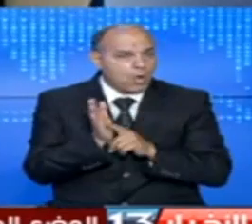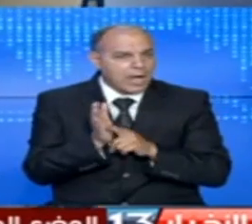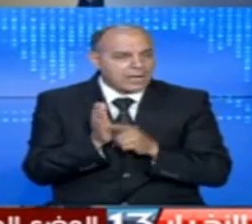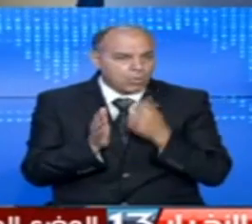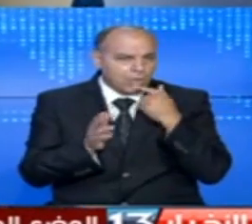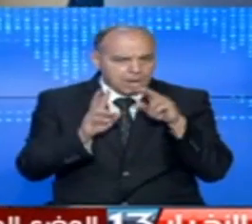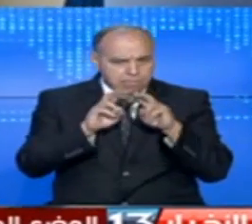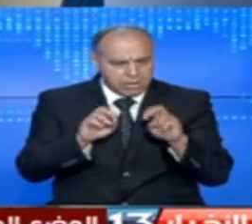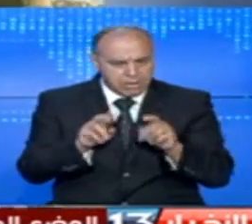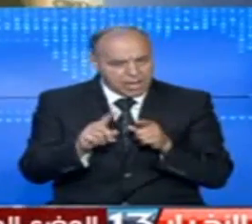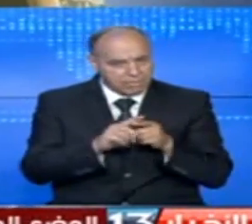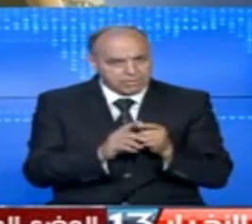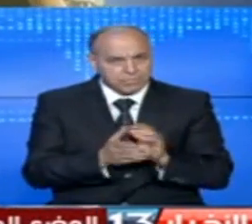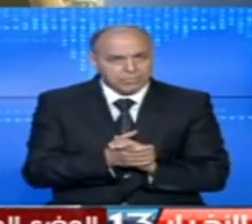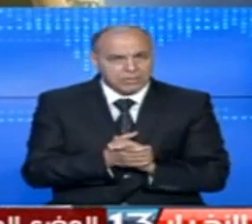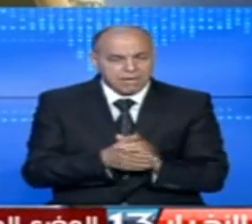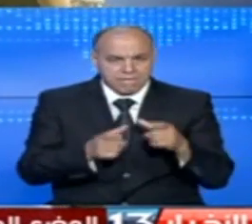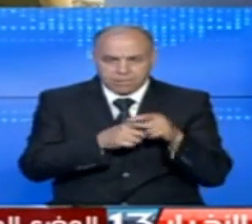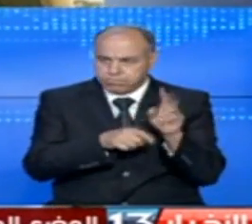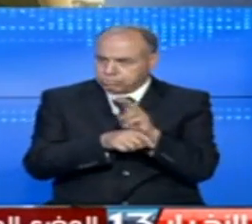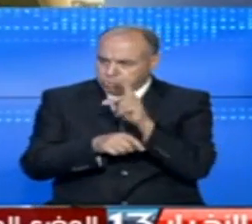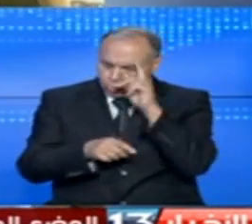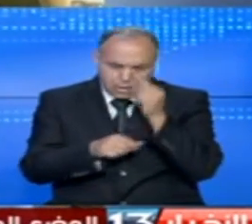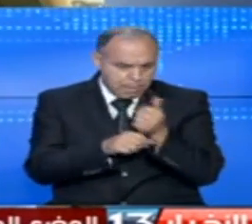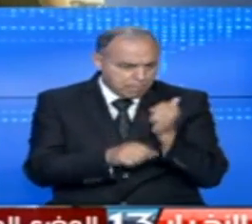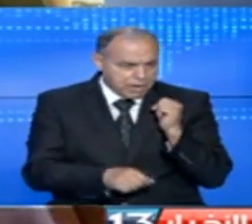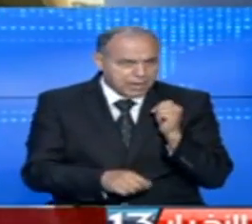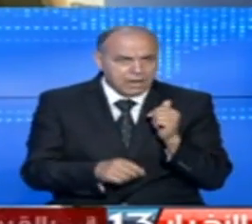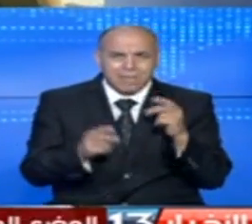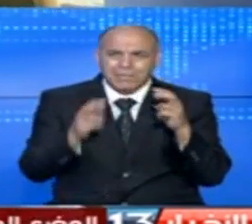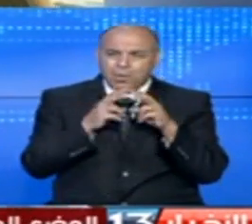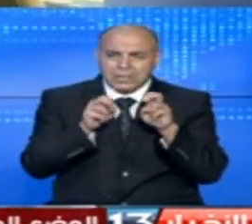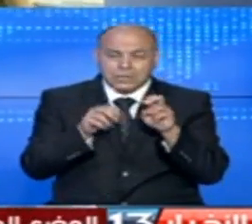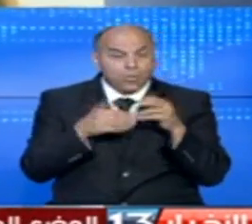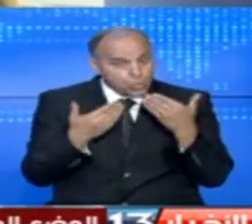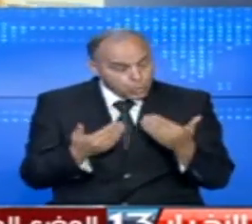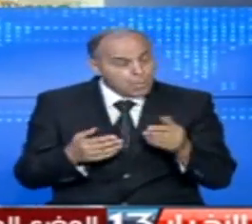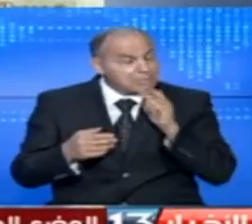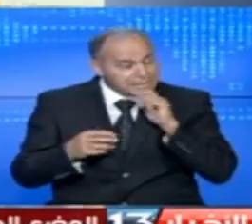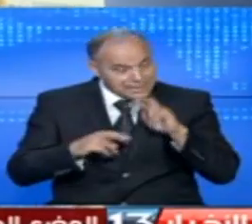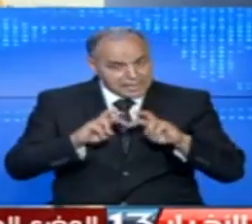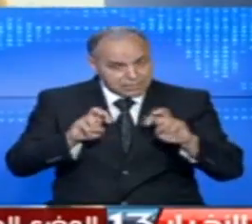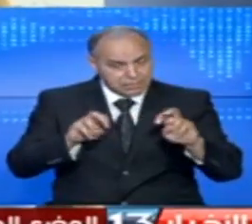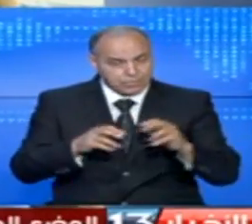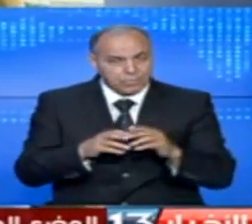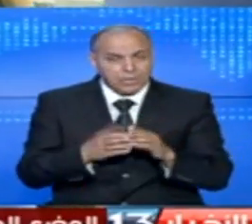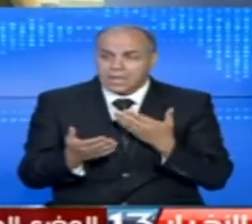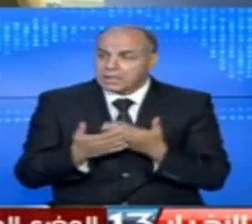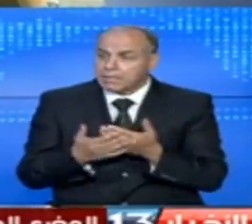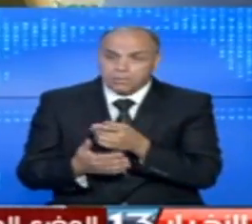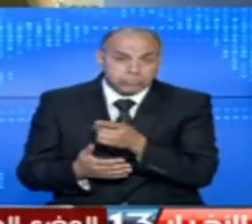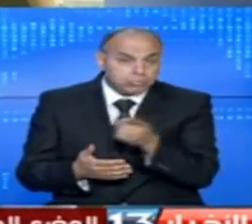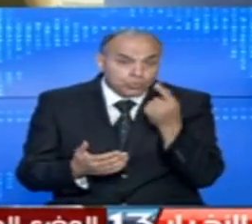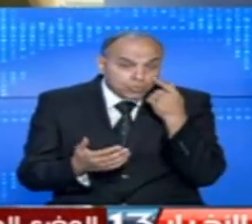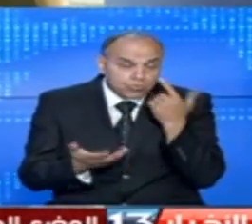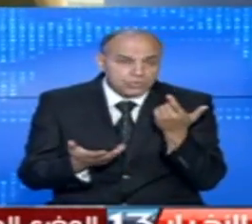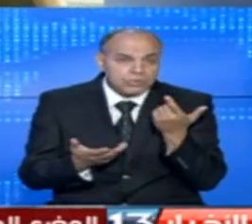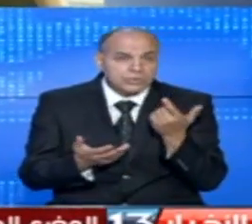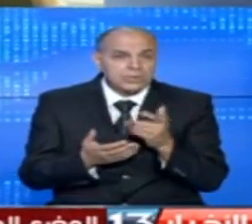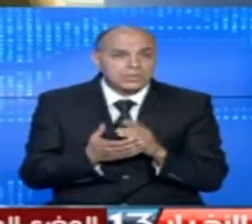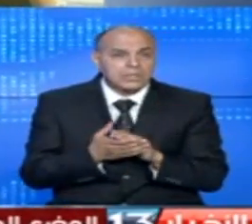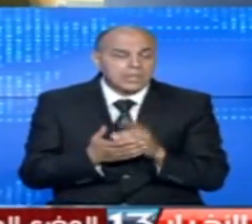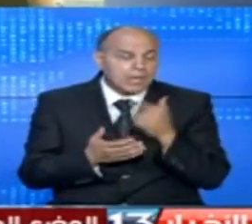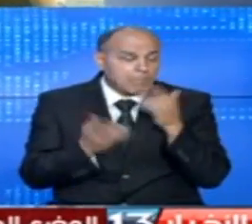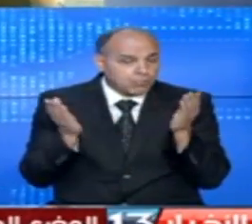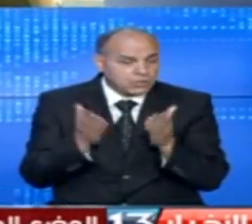فتح تحقيق في الغرض. فريق تفقد خرج أمس وقت الانقطاع واليوم مازال يعاين ويثبت. احنا ما أكدت لنا